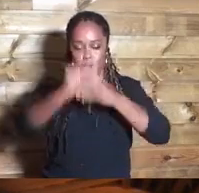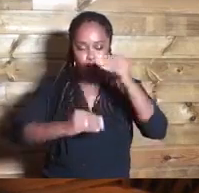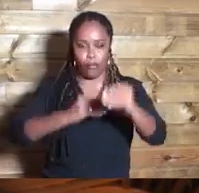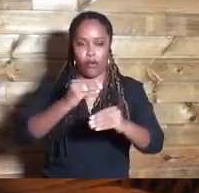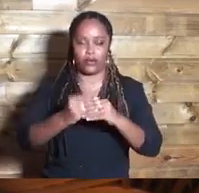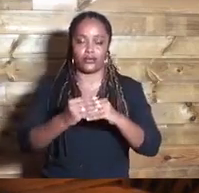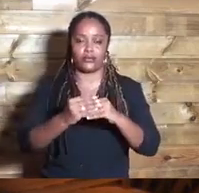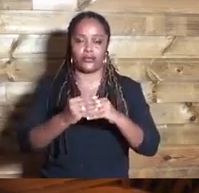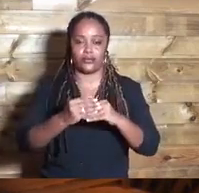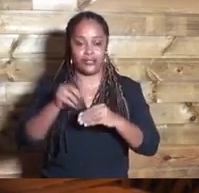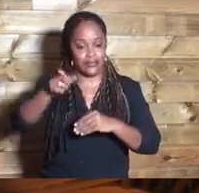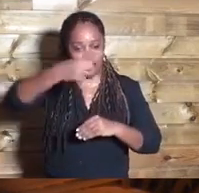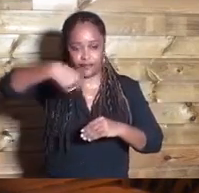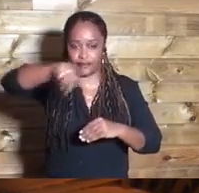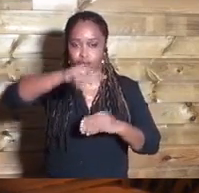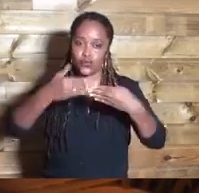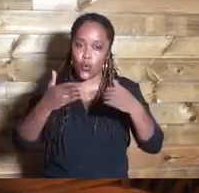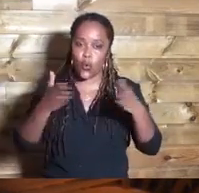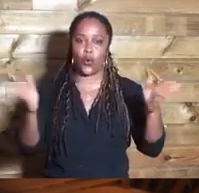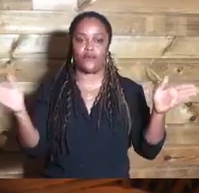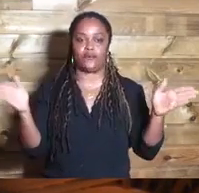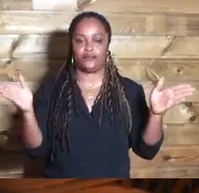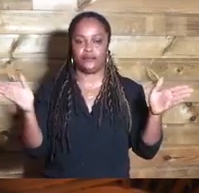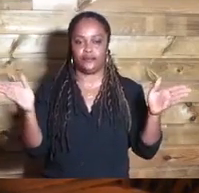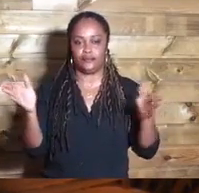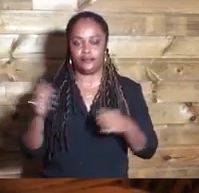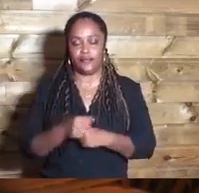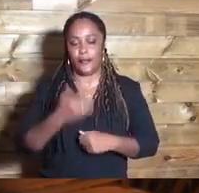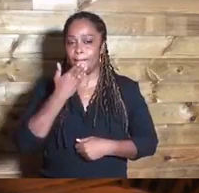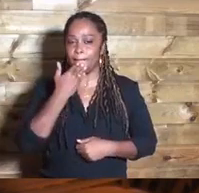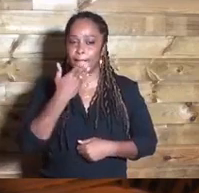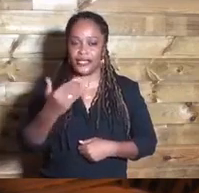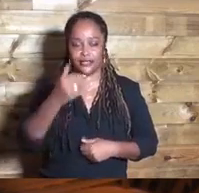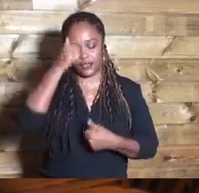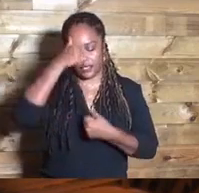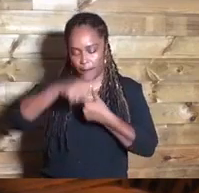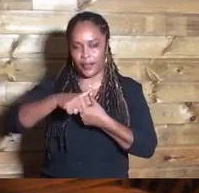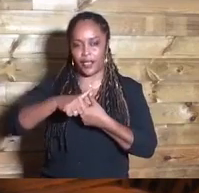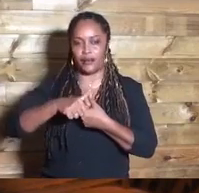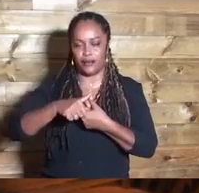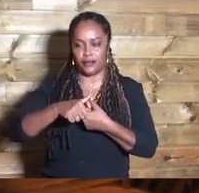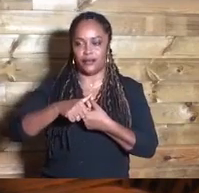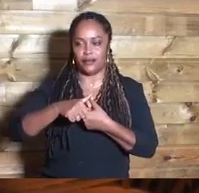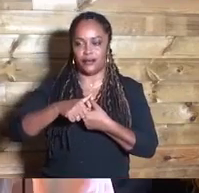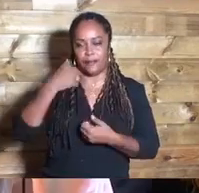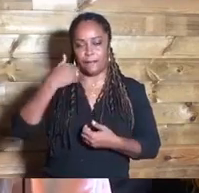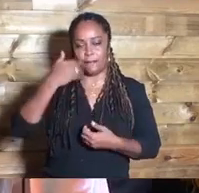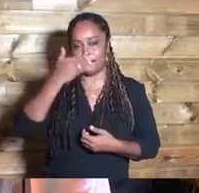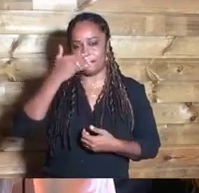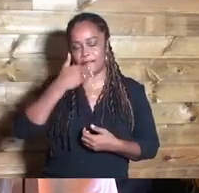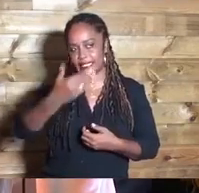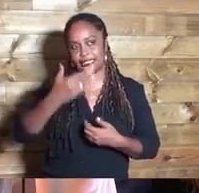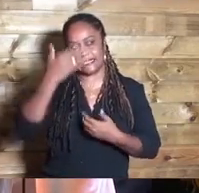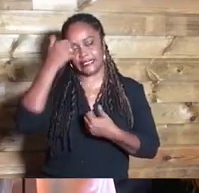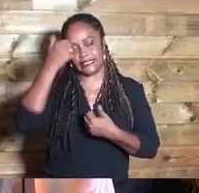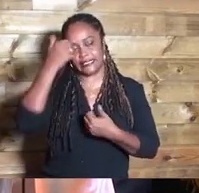ils ont ouvert sur les autres. Merci de rappeler ça. Merci de rappeler toute